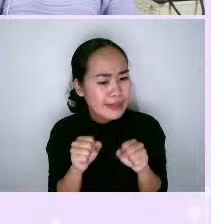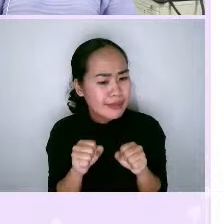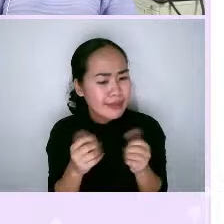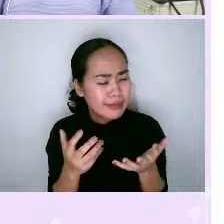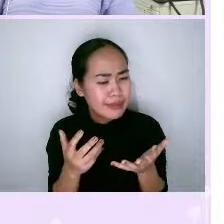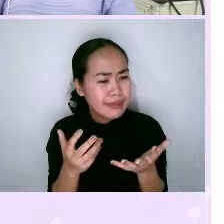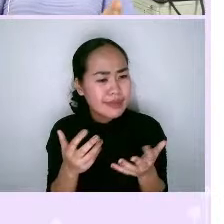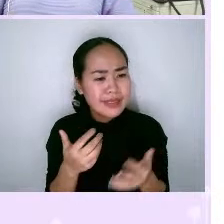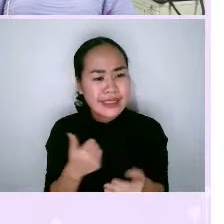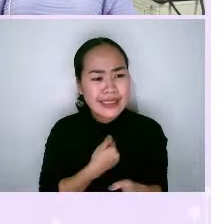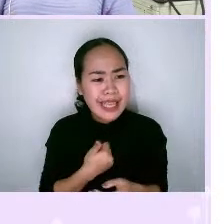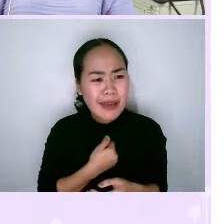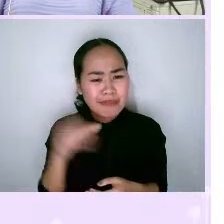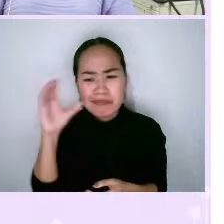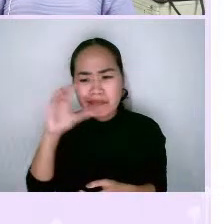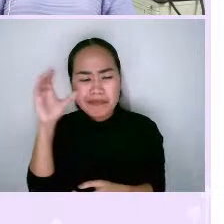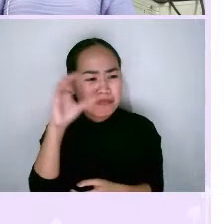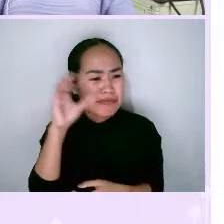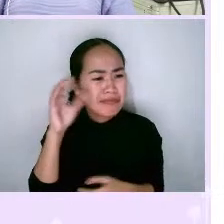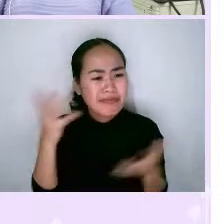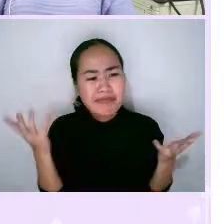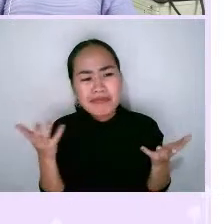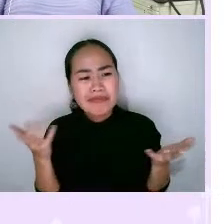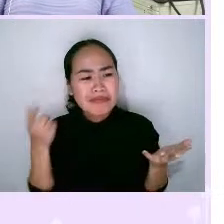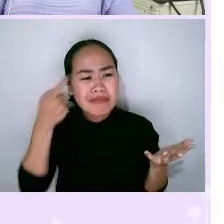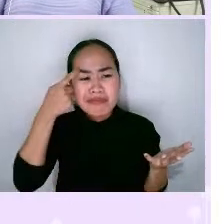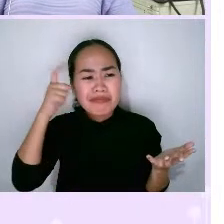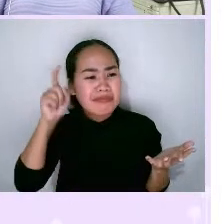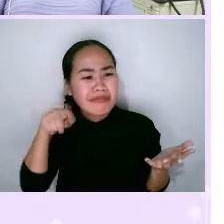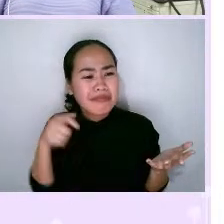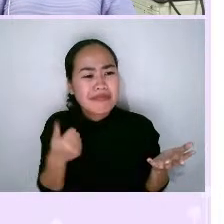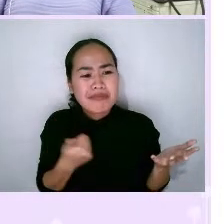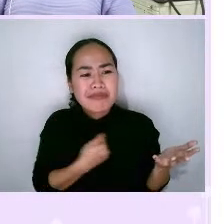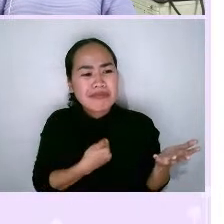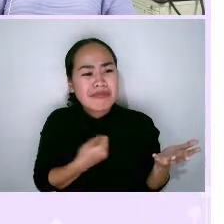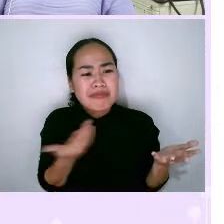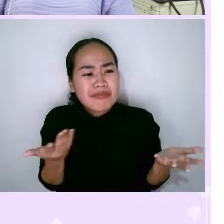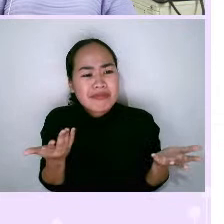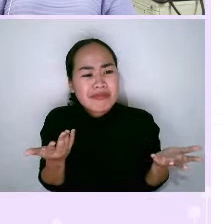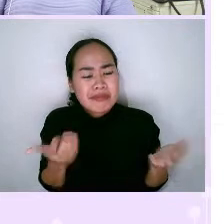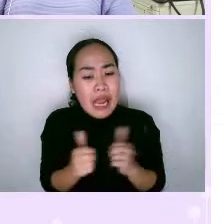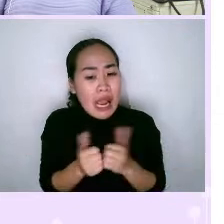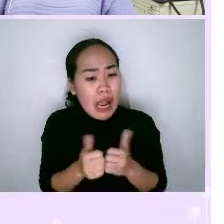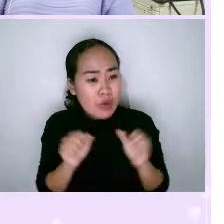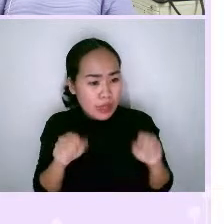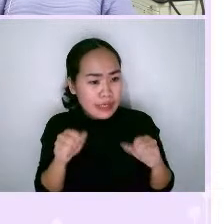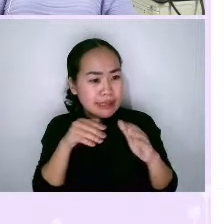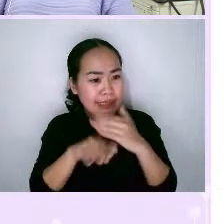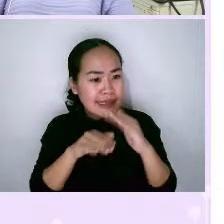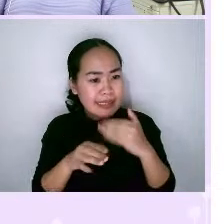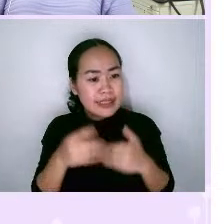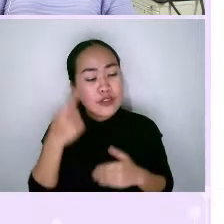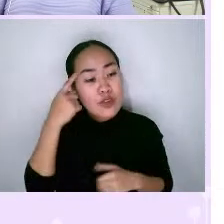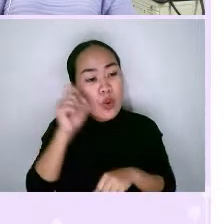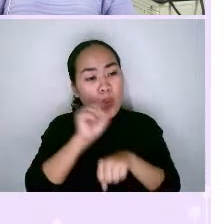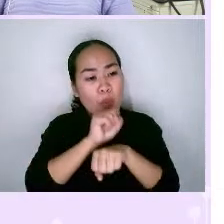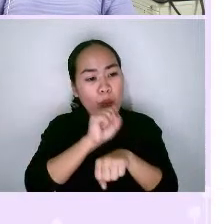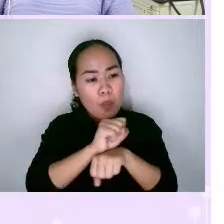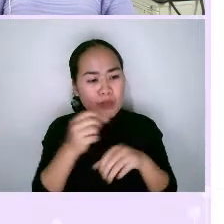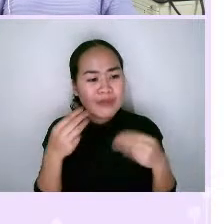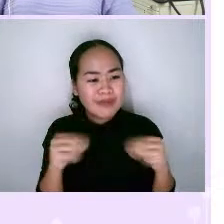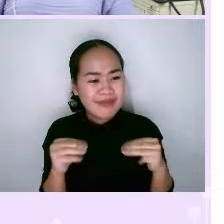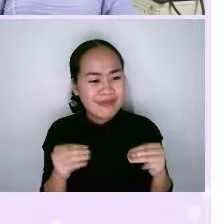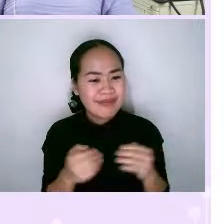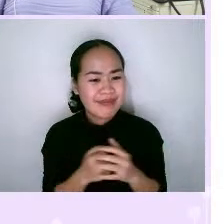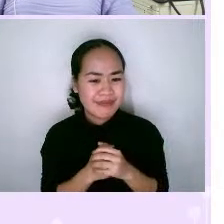mag-navigate sa aking present situation and how would I be able to gain access sa ating labor market? At